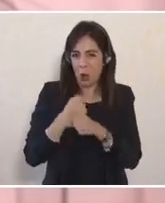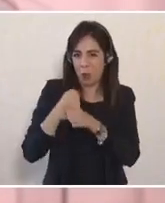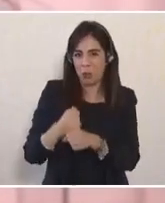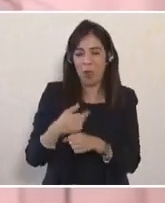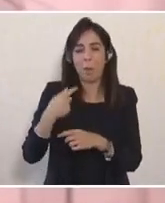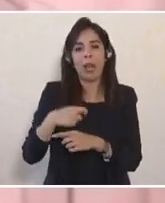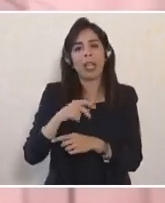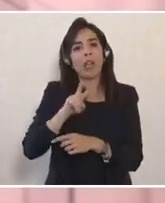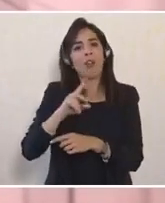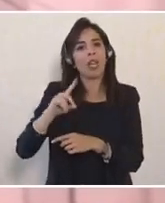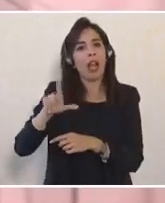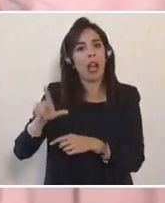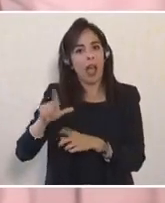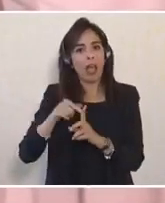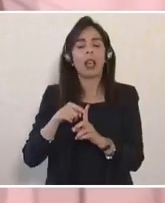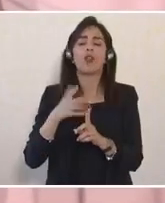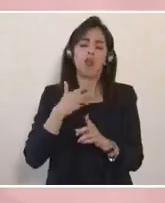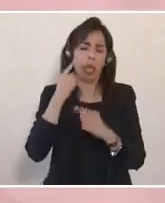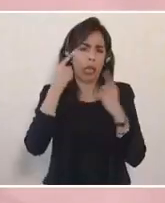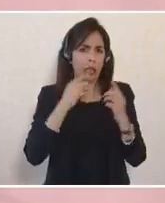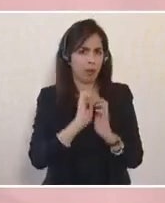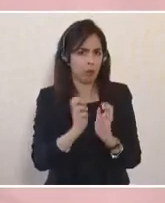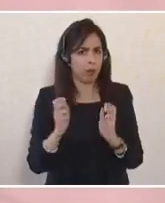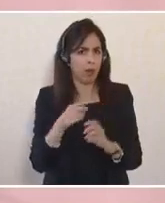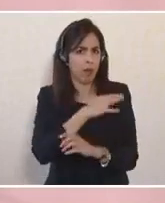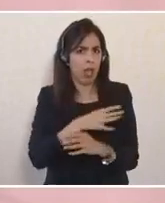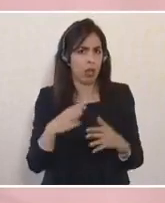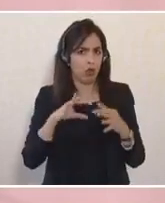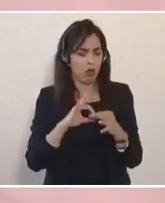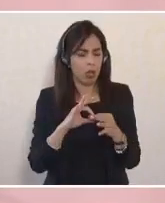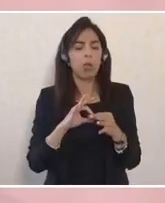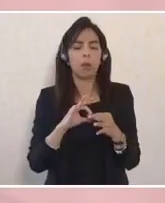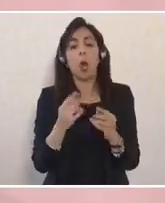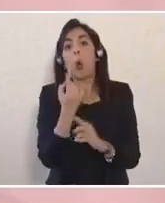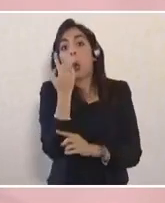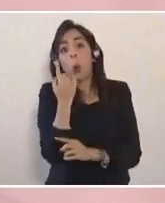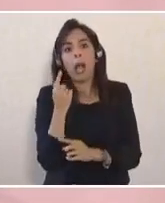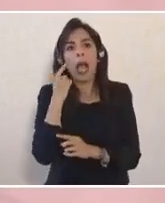Un'idea è quella semplicemente di fare una